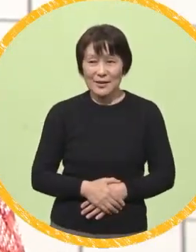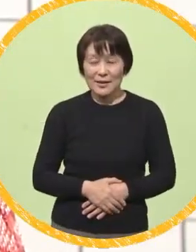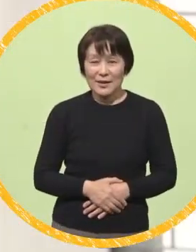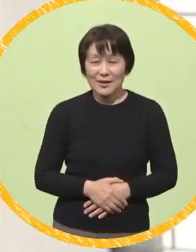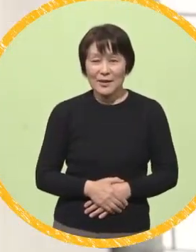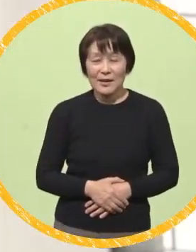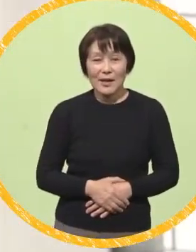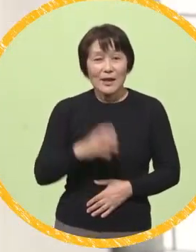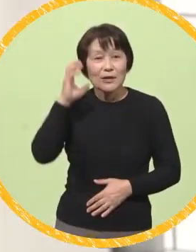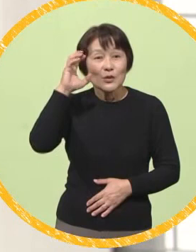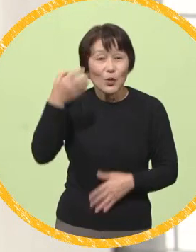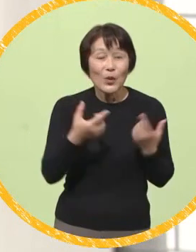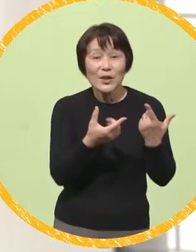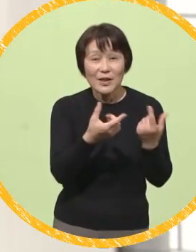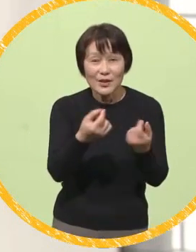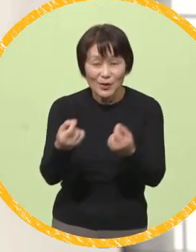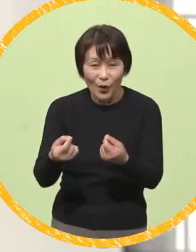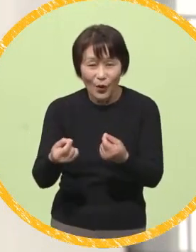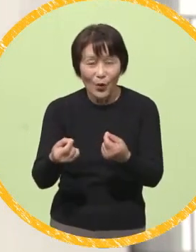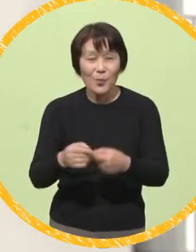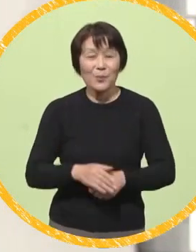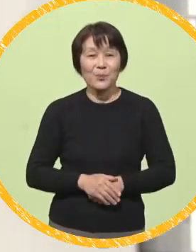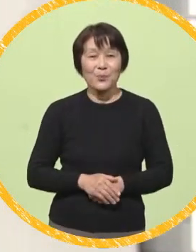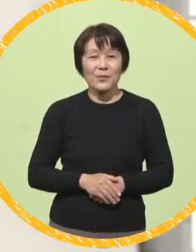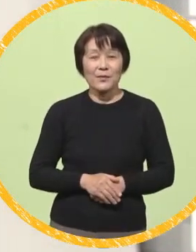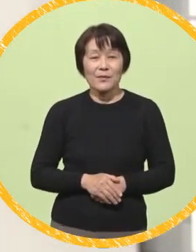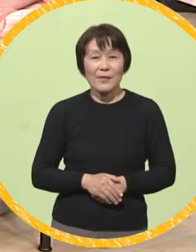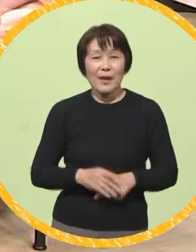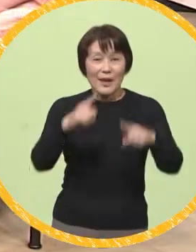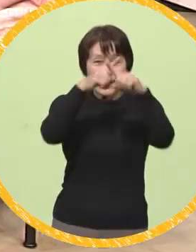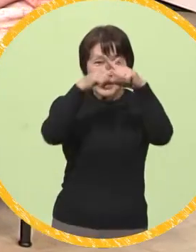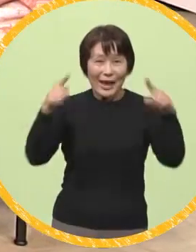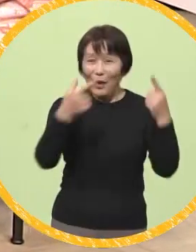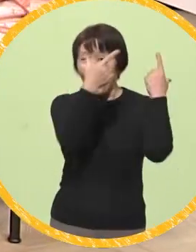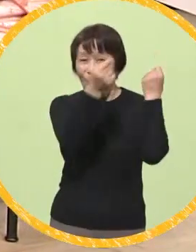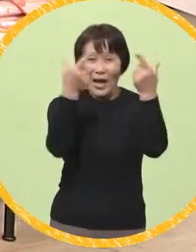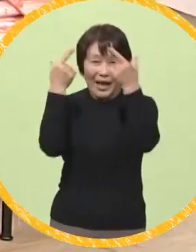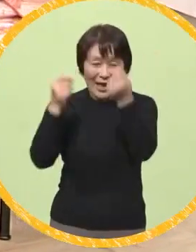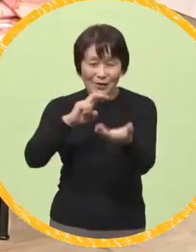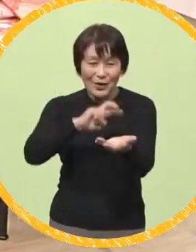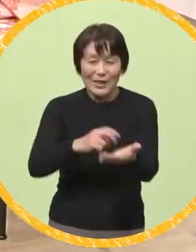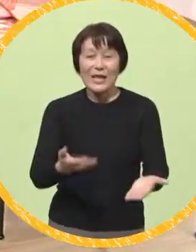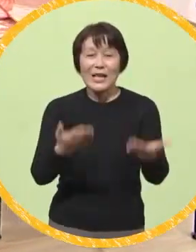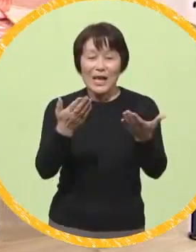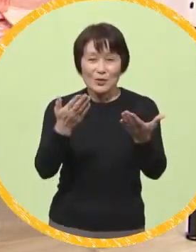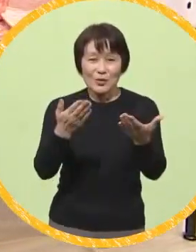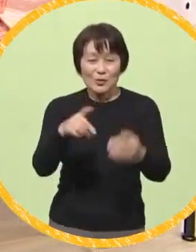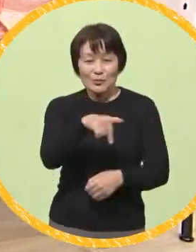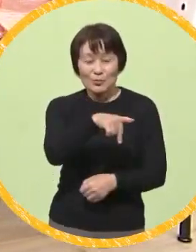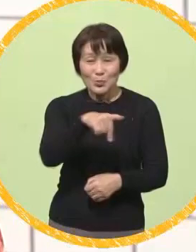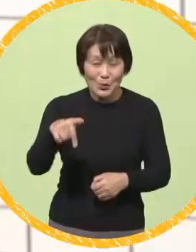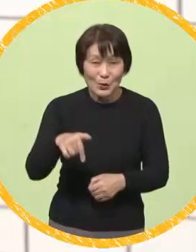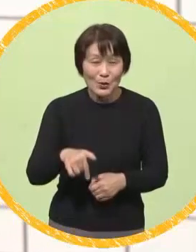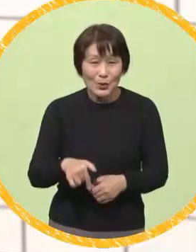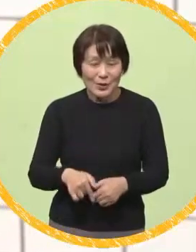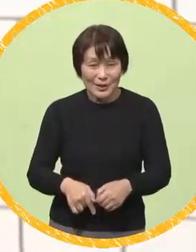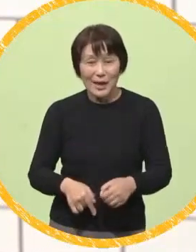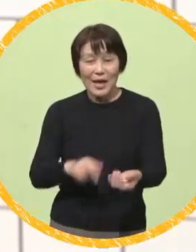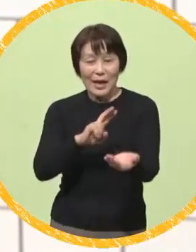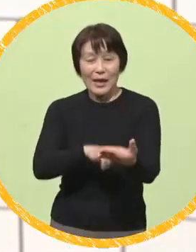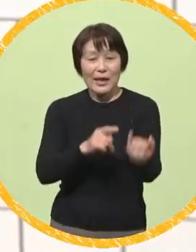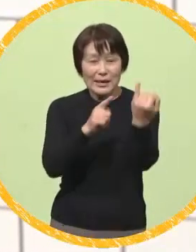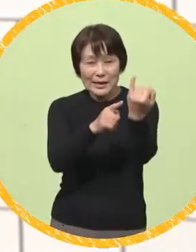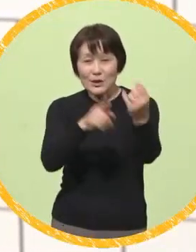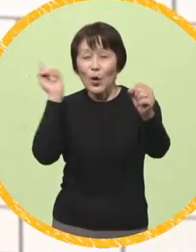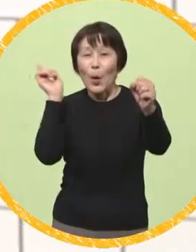生 すごいんですよ。なんとですね、はい、慶応大学の医学部で医師を目指してお勉強中という、もうま